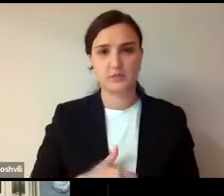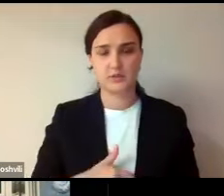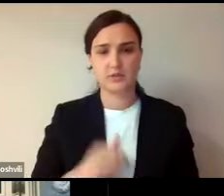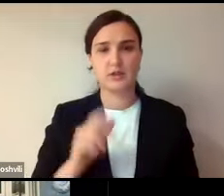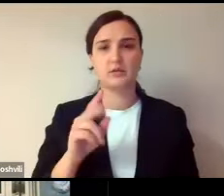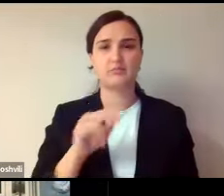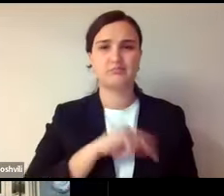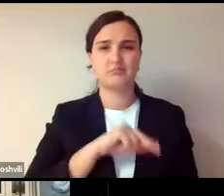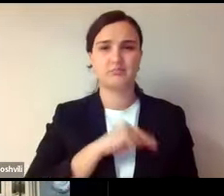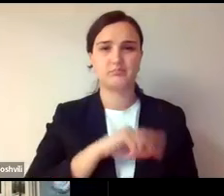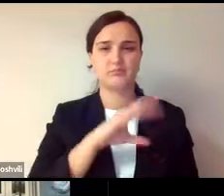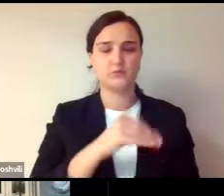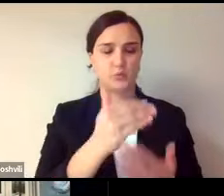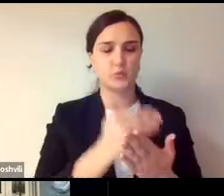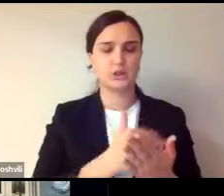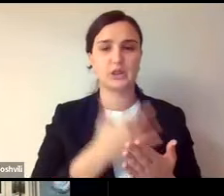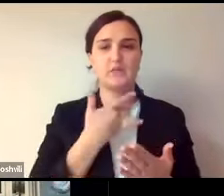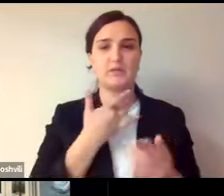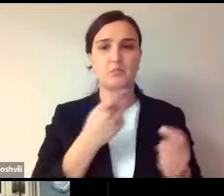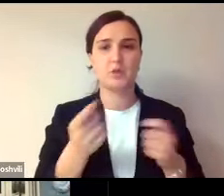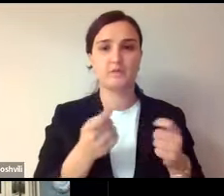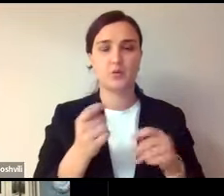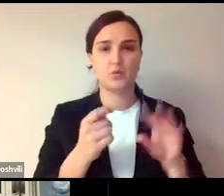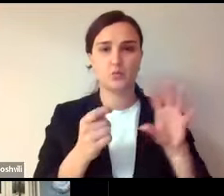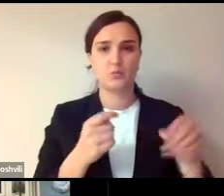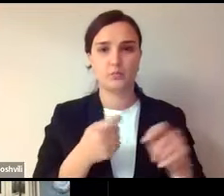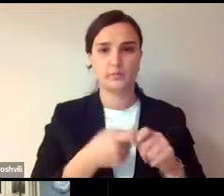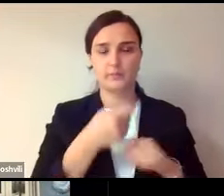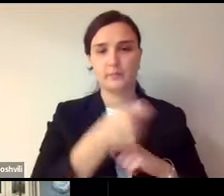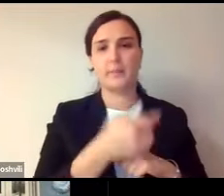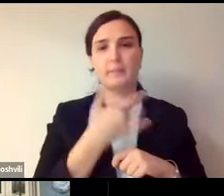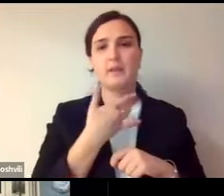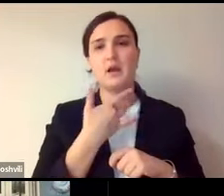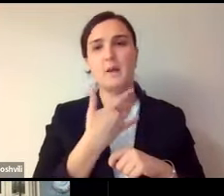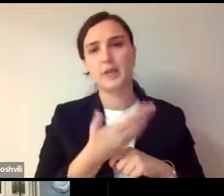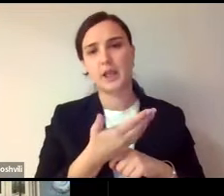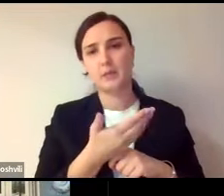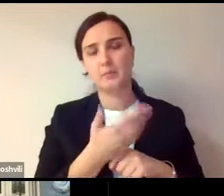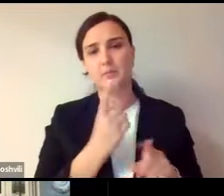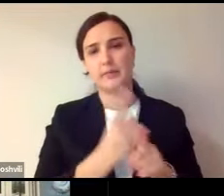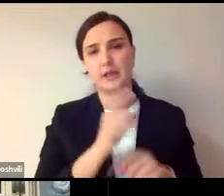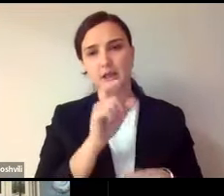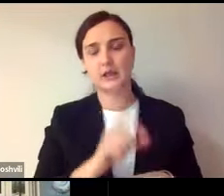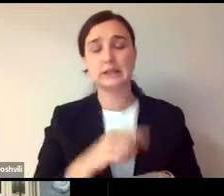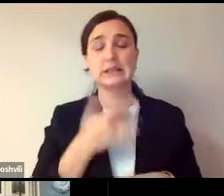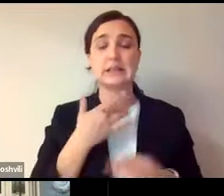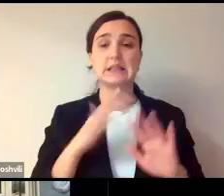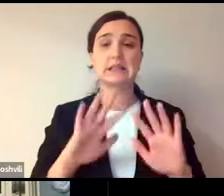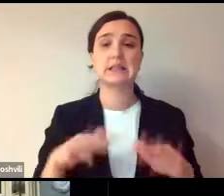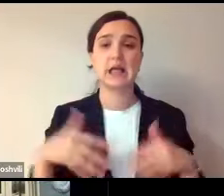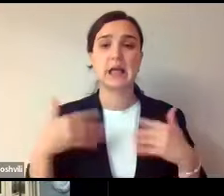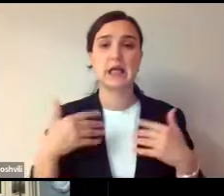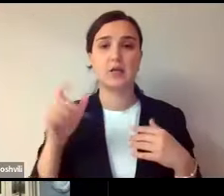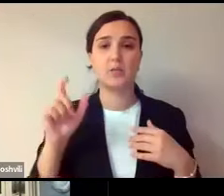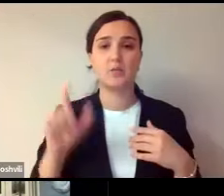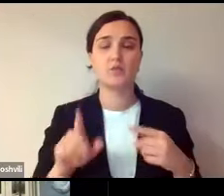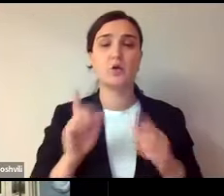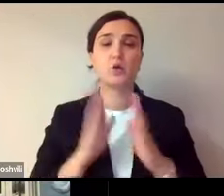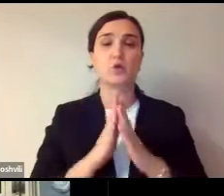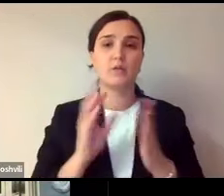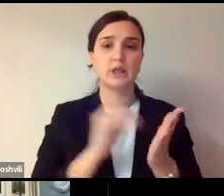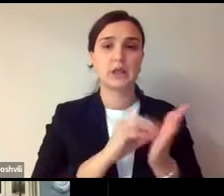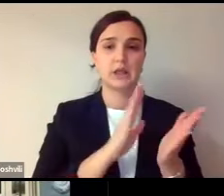კანცელარიაში, მოწყვეტს თვითმართველობის იქნება ეს თქვა გამგებლის ოფისი თუ უნდა საკრებულო, თხოვს დარეგისტრირება და